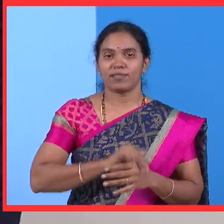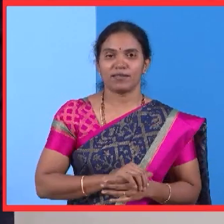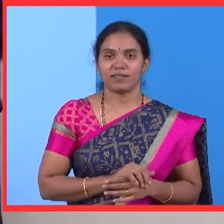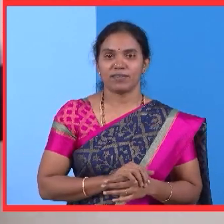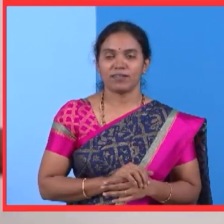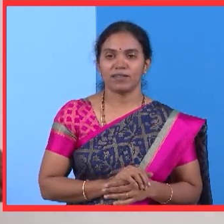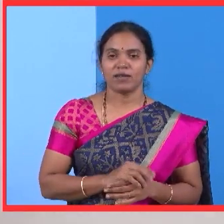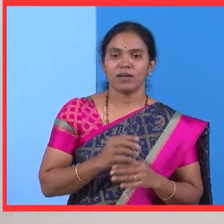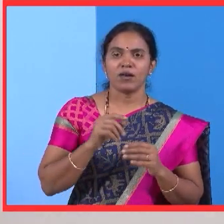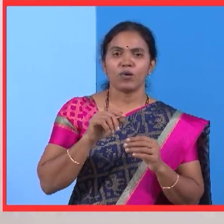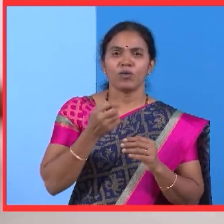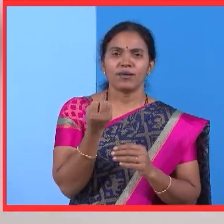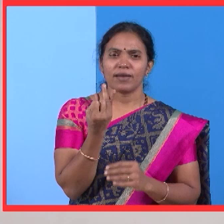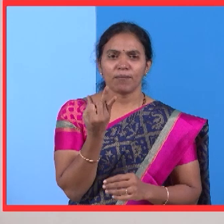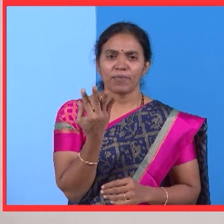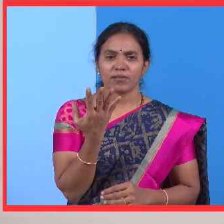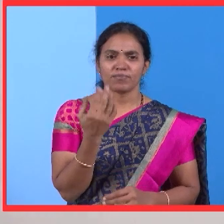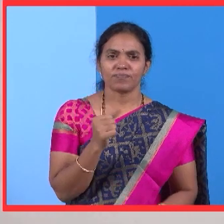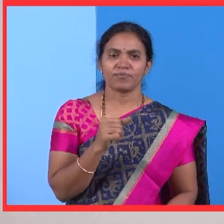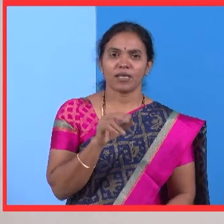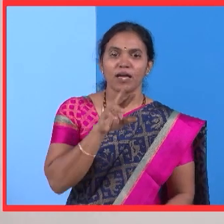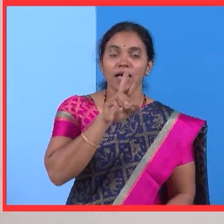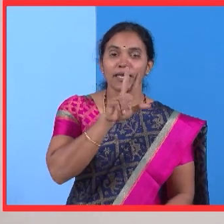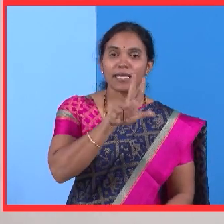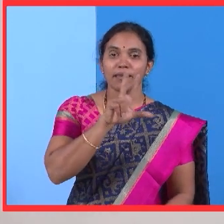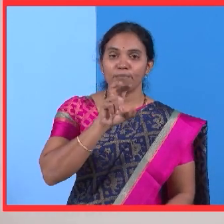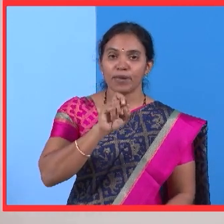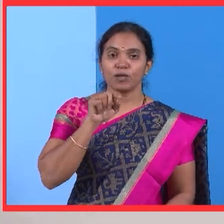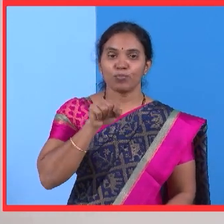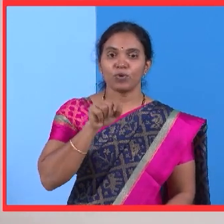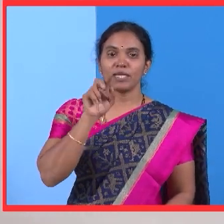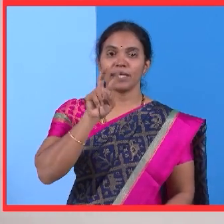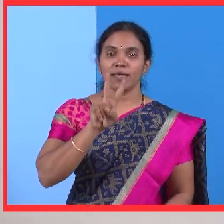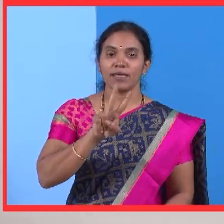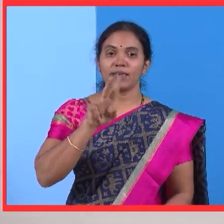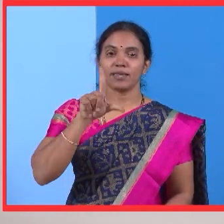88.27 டிகிரி கிழக்காகவும் தீர்க்கரேகை பொறுத்து